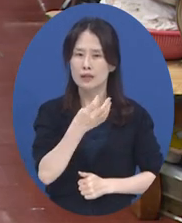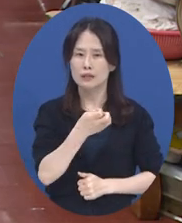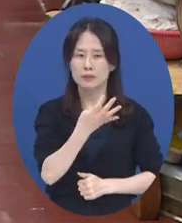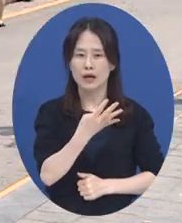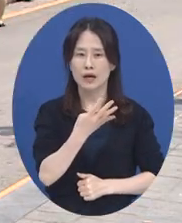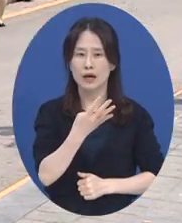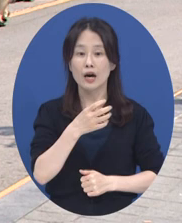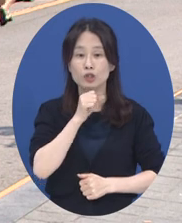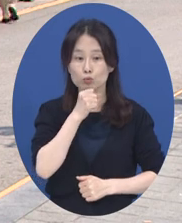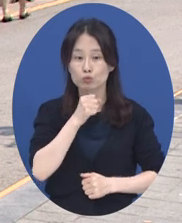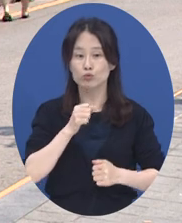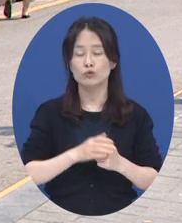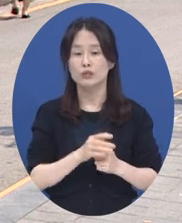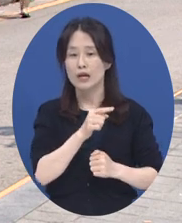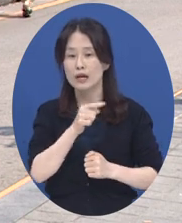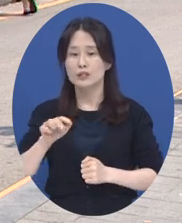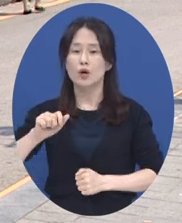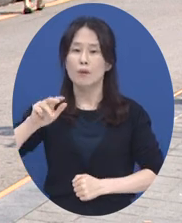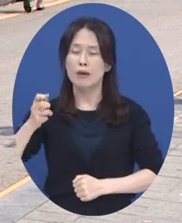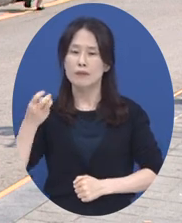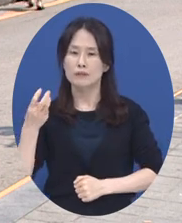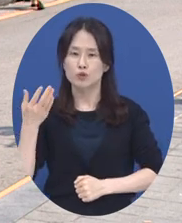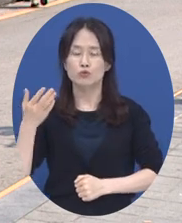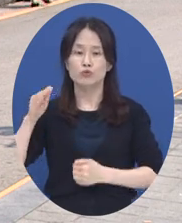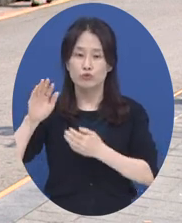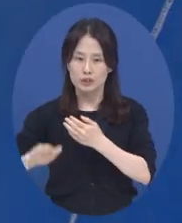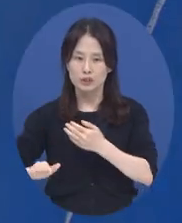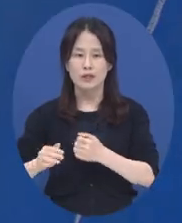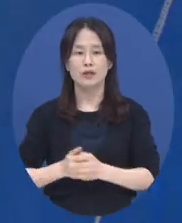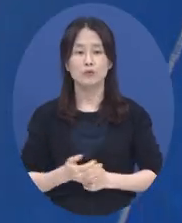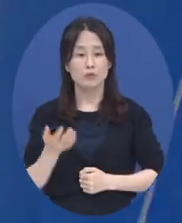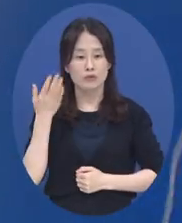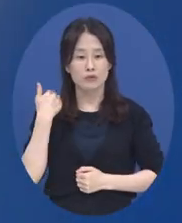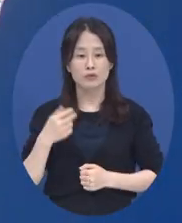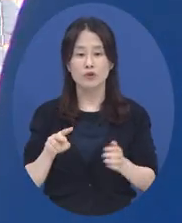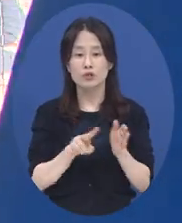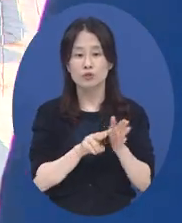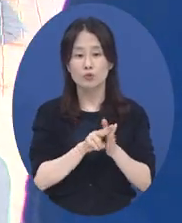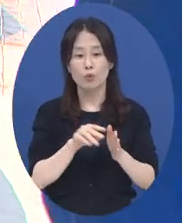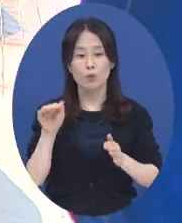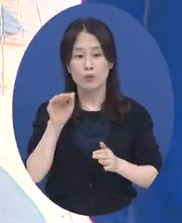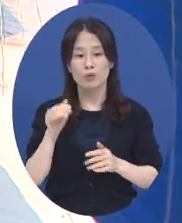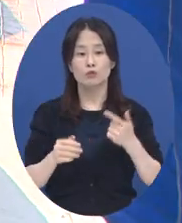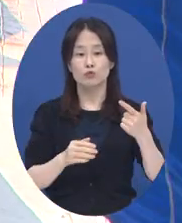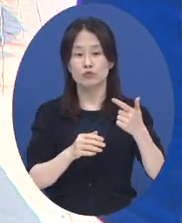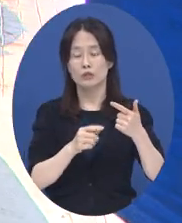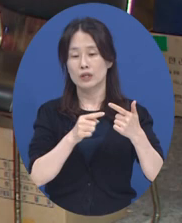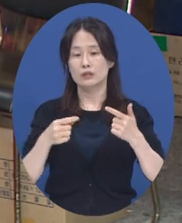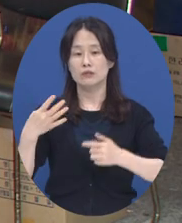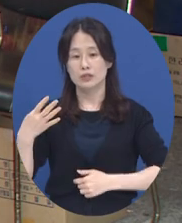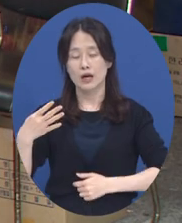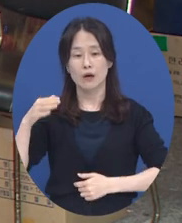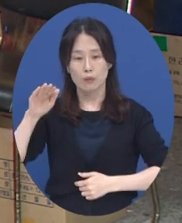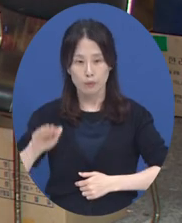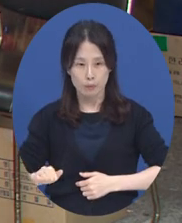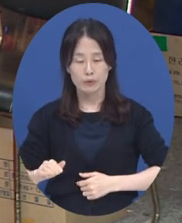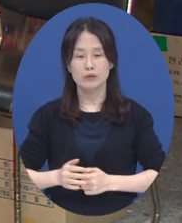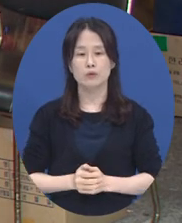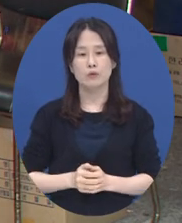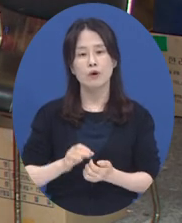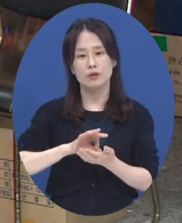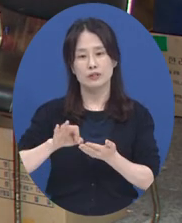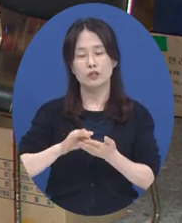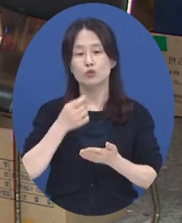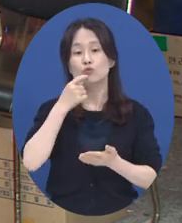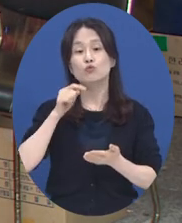744점 이하에서 839점 이하로 종전 신용 등급으로 따지면 6등급에서 4등급 이하로